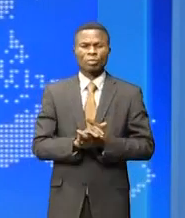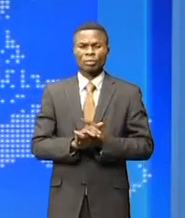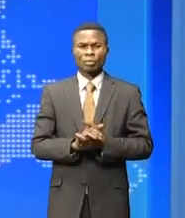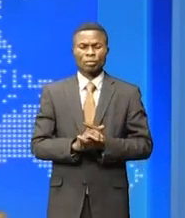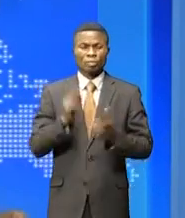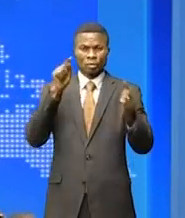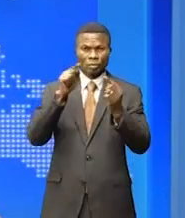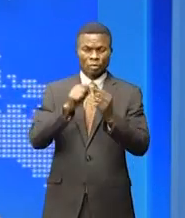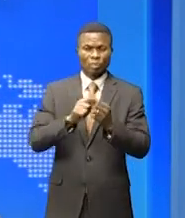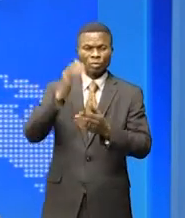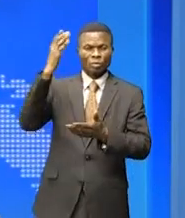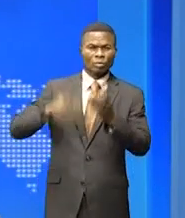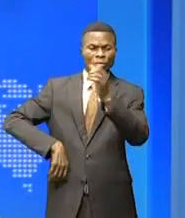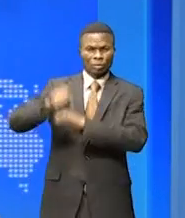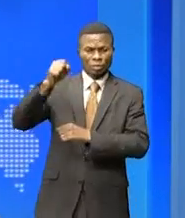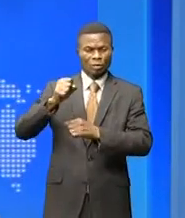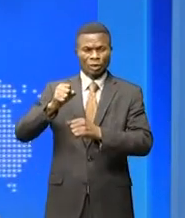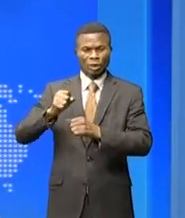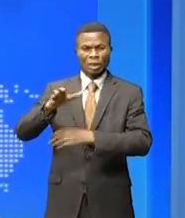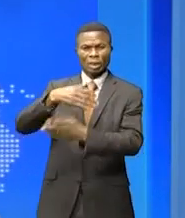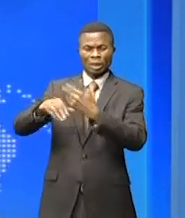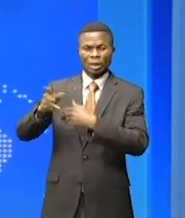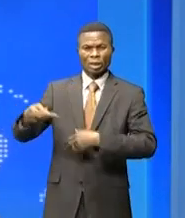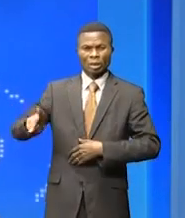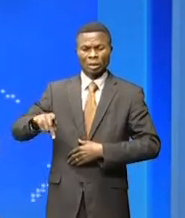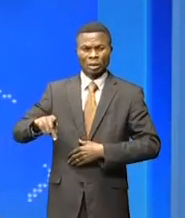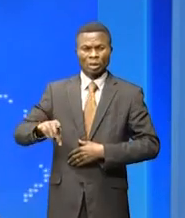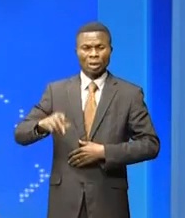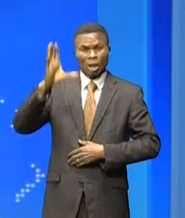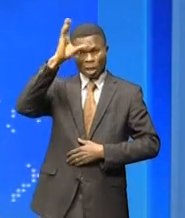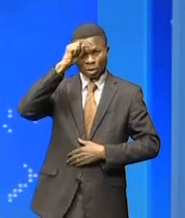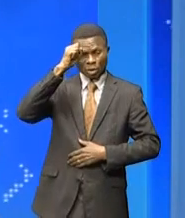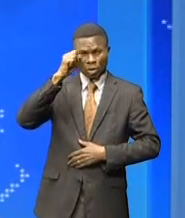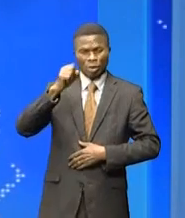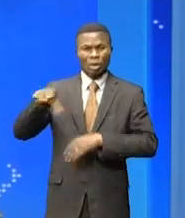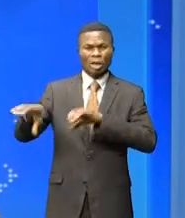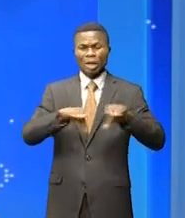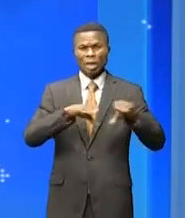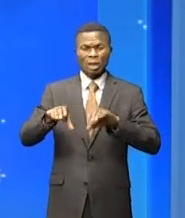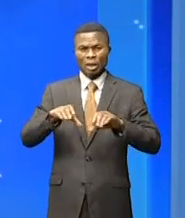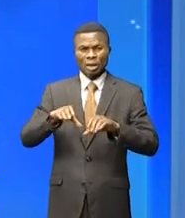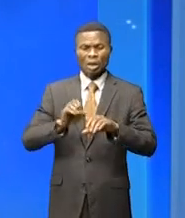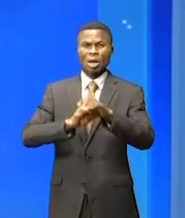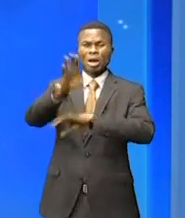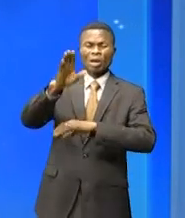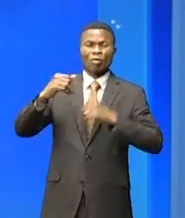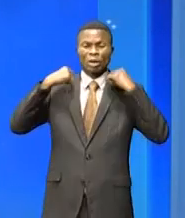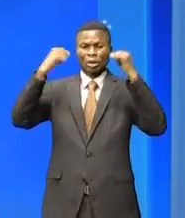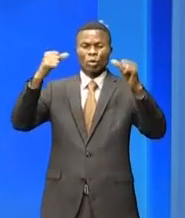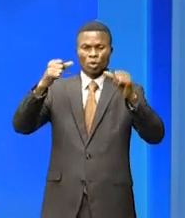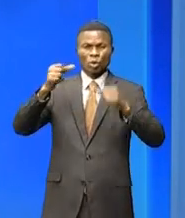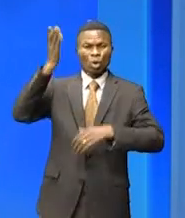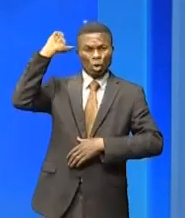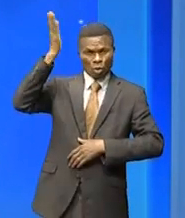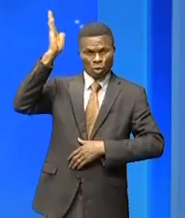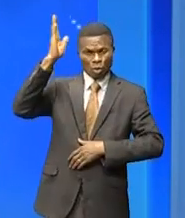Vers l'éradication de l'insécurité dans la province du Kwilu avec cette opération expédition des inciviques appelée